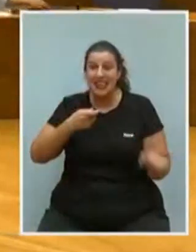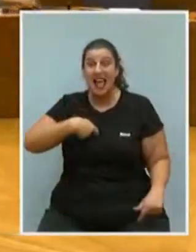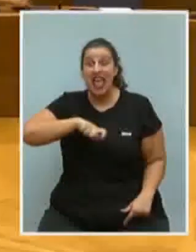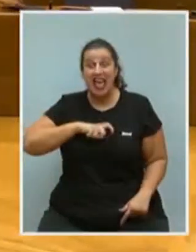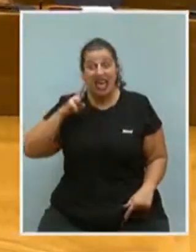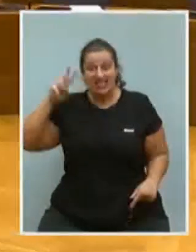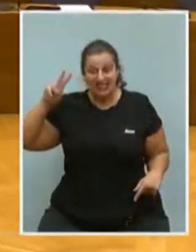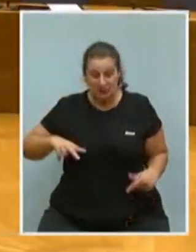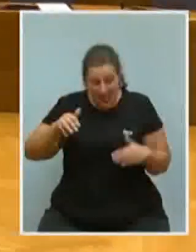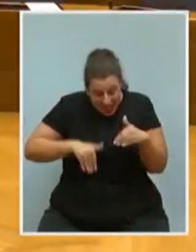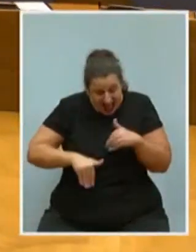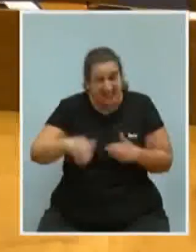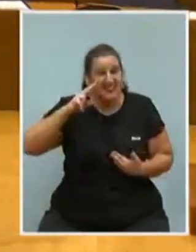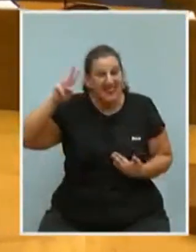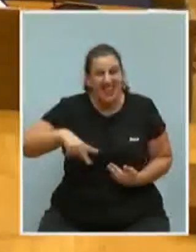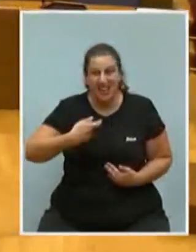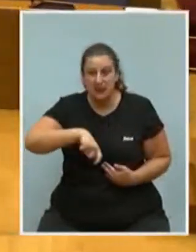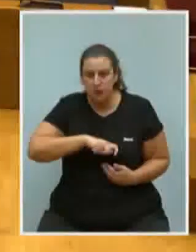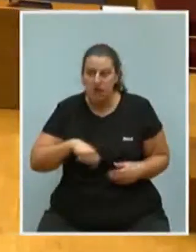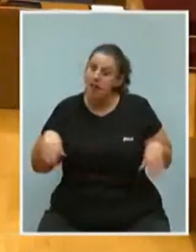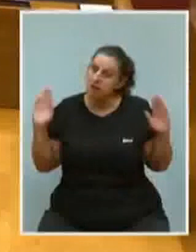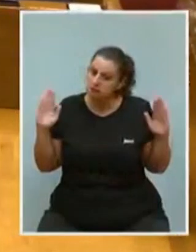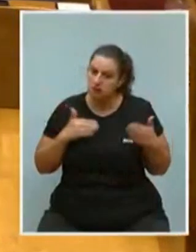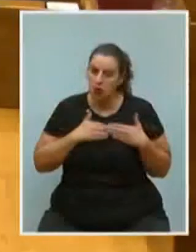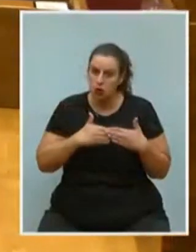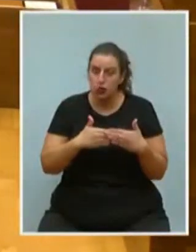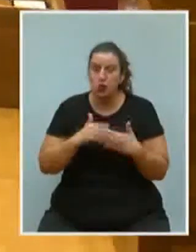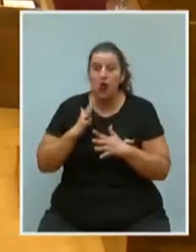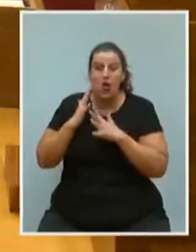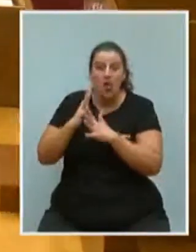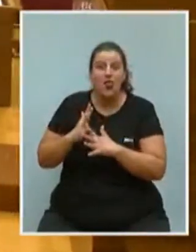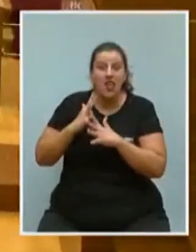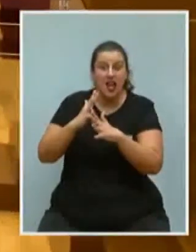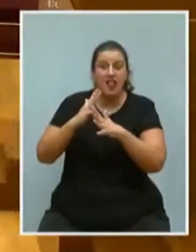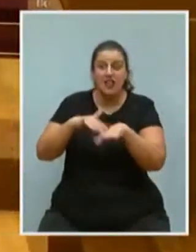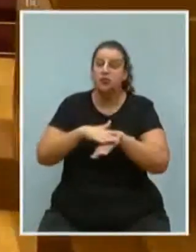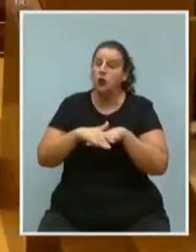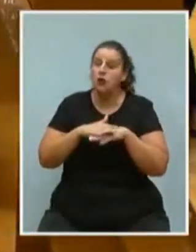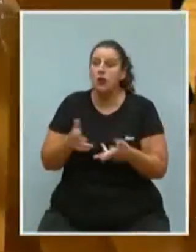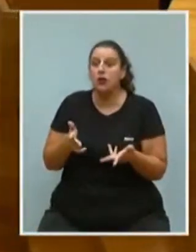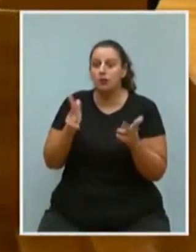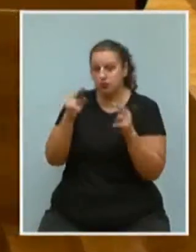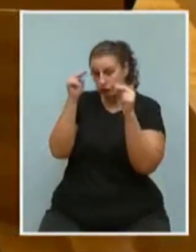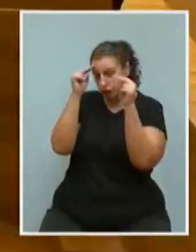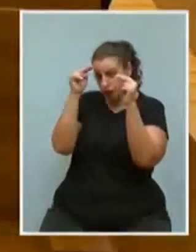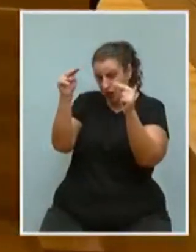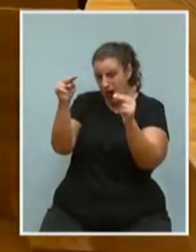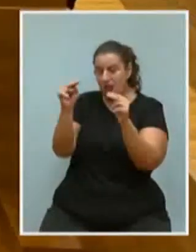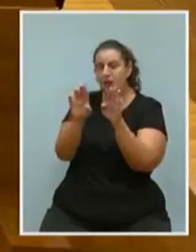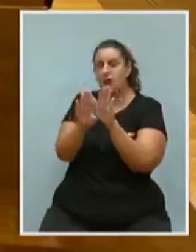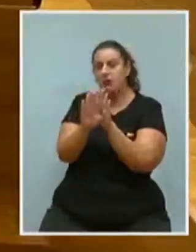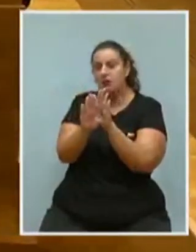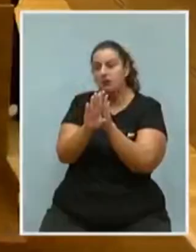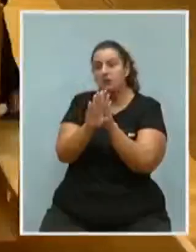ha en matèria d'emergències i que impulsarà una llei valenciana d'emergències. A més, ha avançat que protegirà els bous al carrer perquè són una senya d